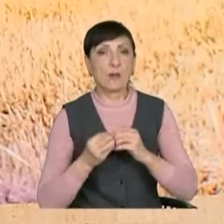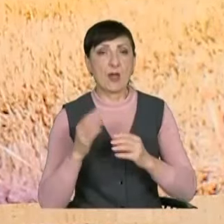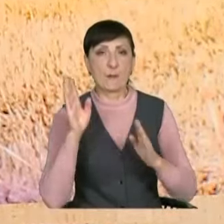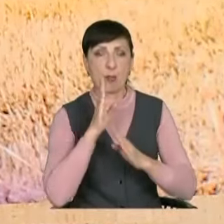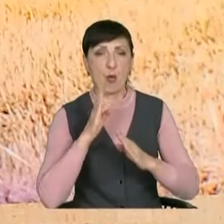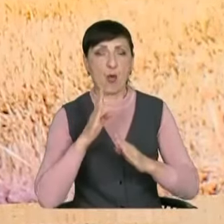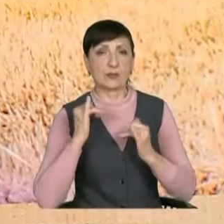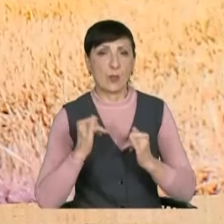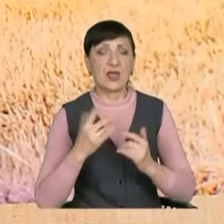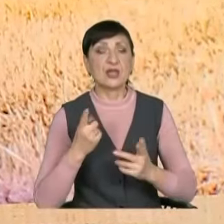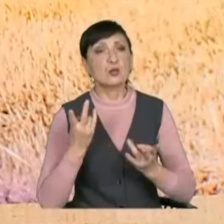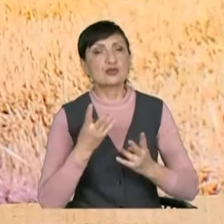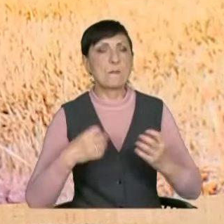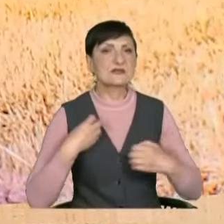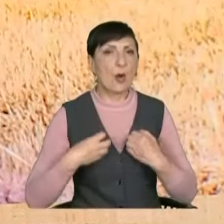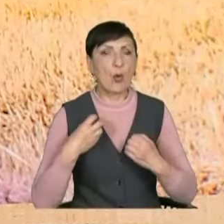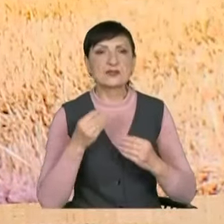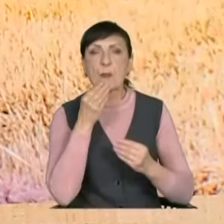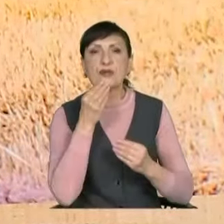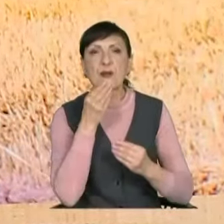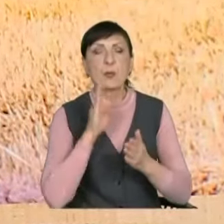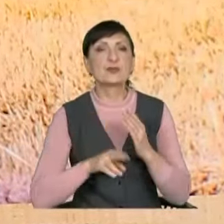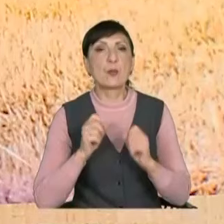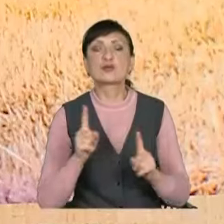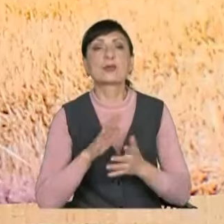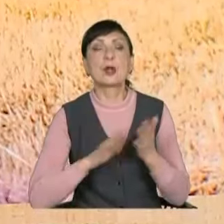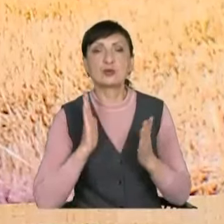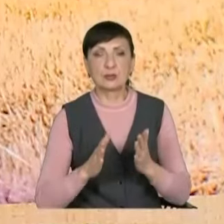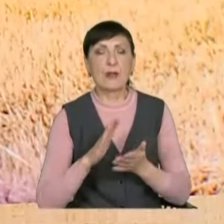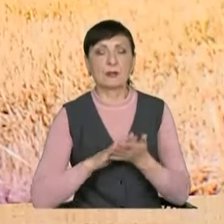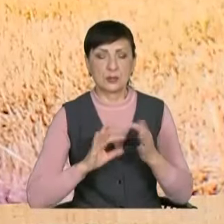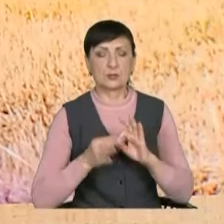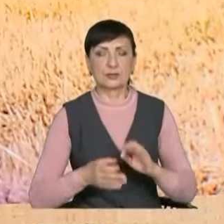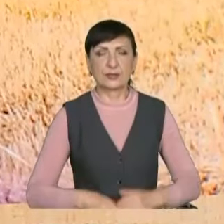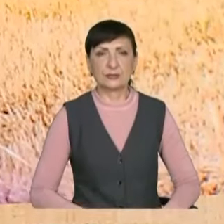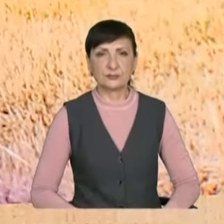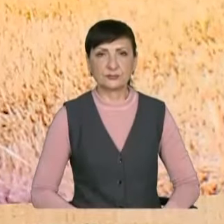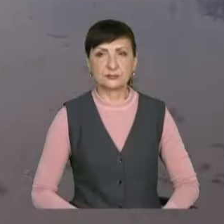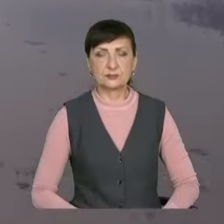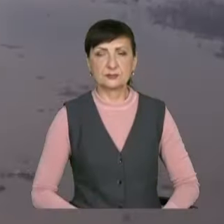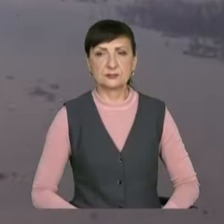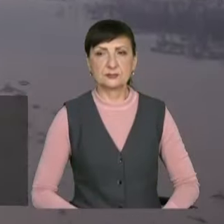паводки и стоит ли беспокоиться за продовольственную безопасность, выясняла Даля Насипова.